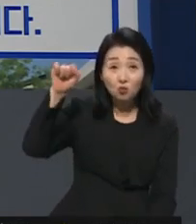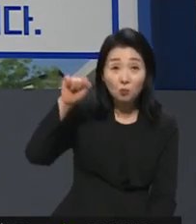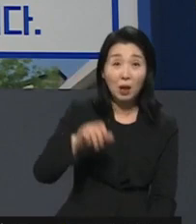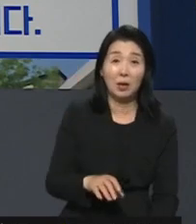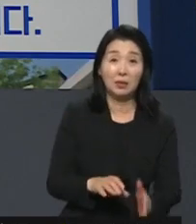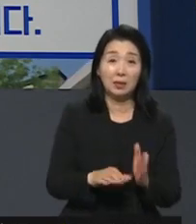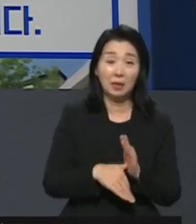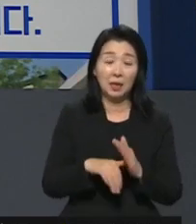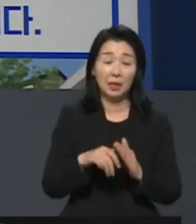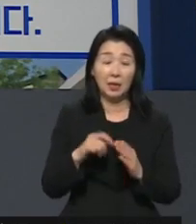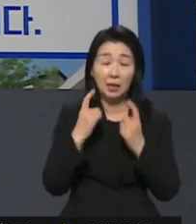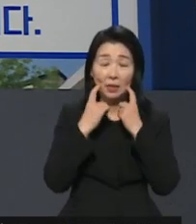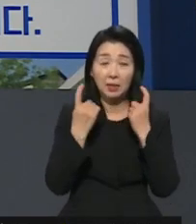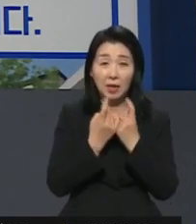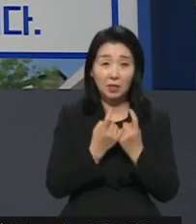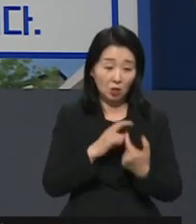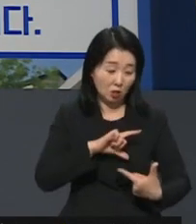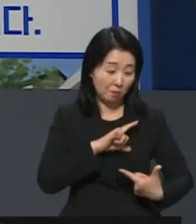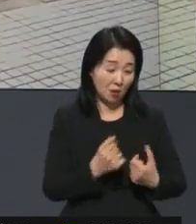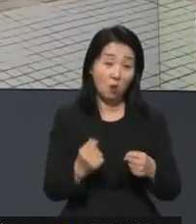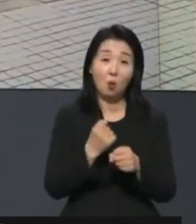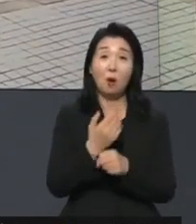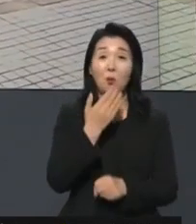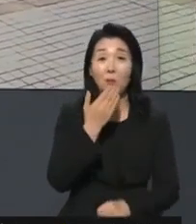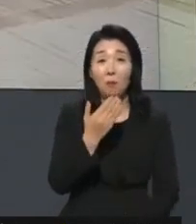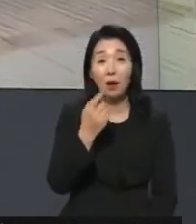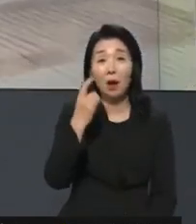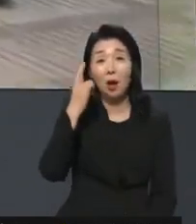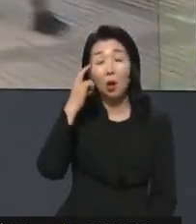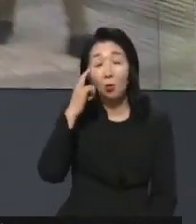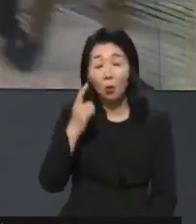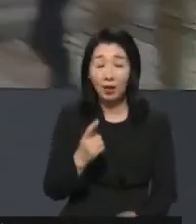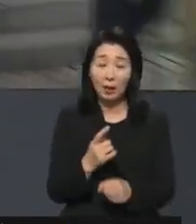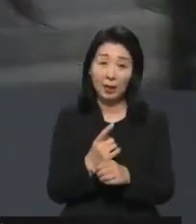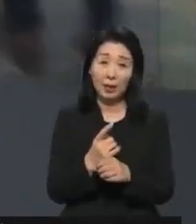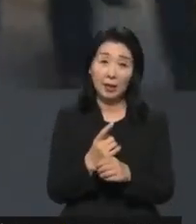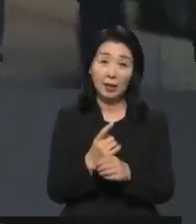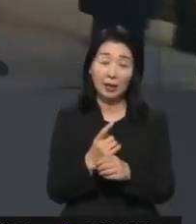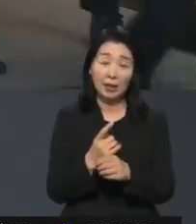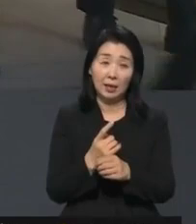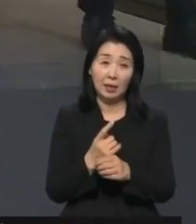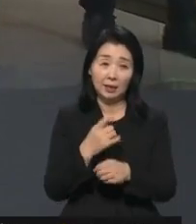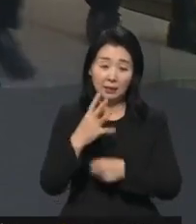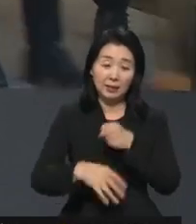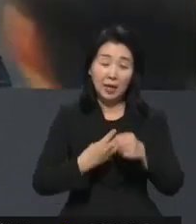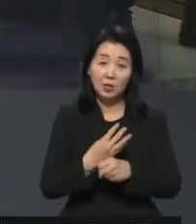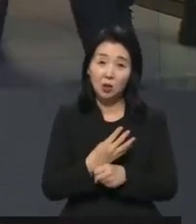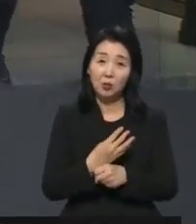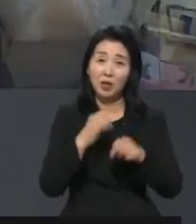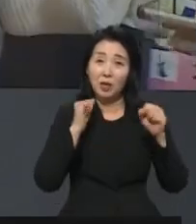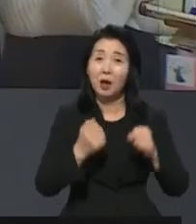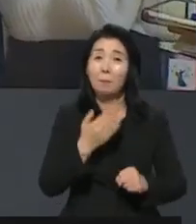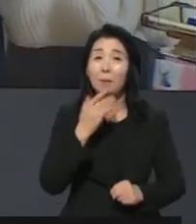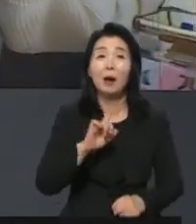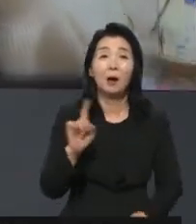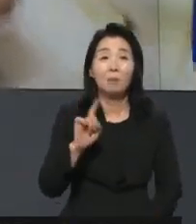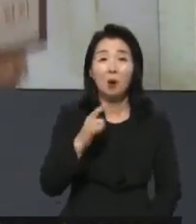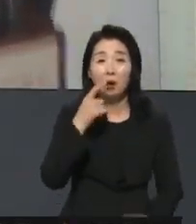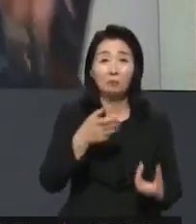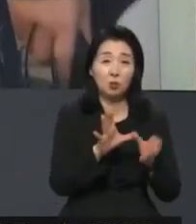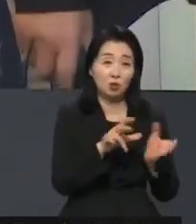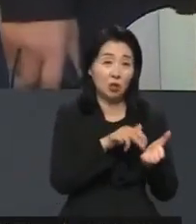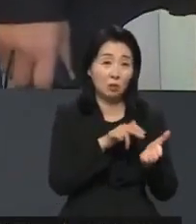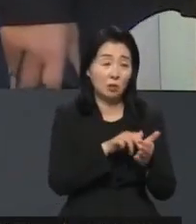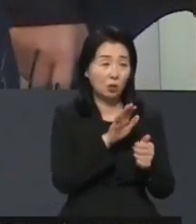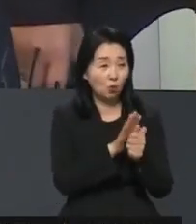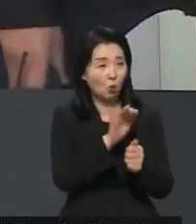개인적인 명예는 회복할 수 있을지 모르겠지만 임기를 채울 수 있을지는 불투명한 상황이죠. 민주당 차원에서